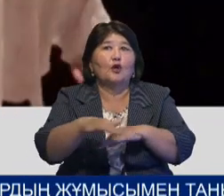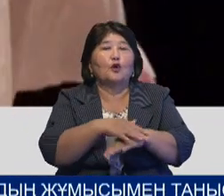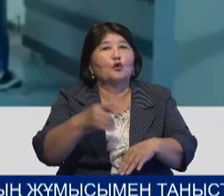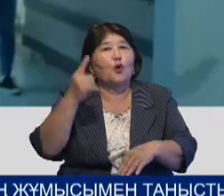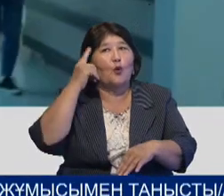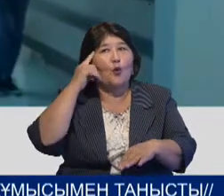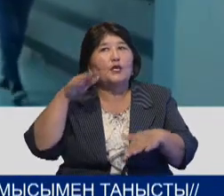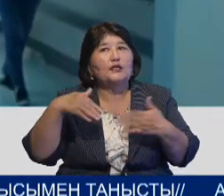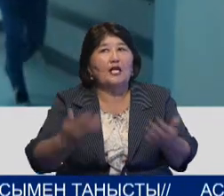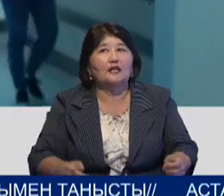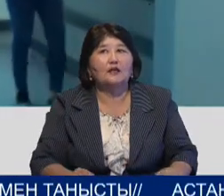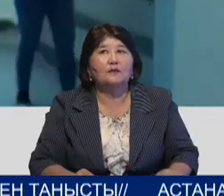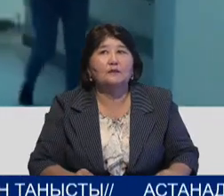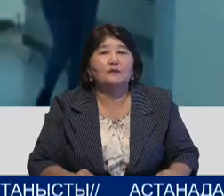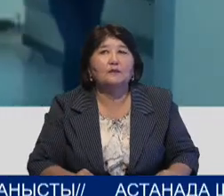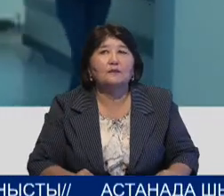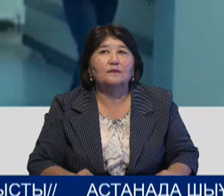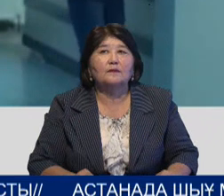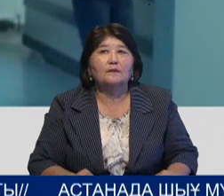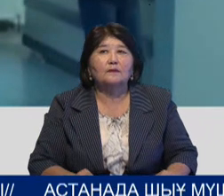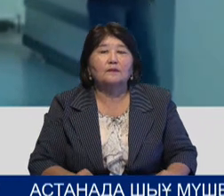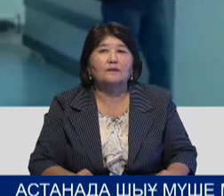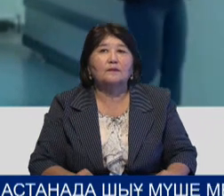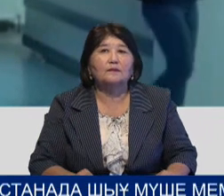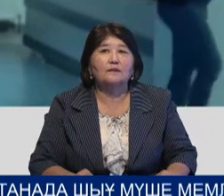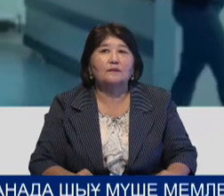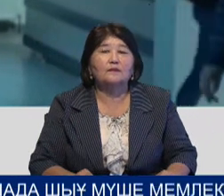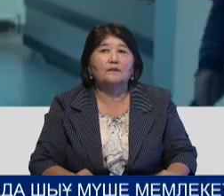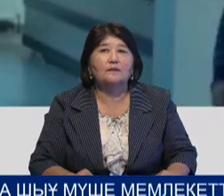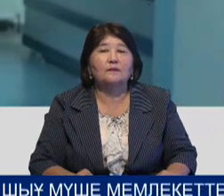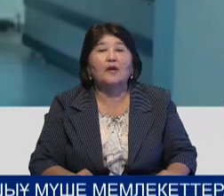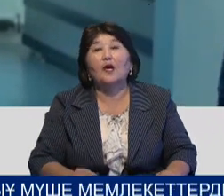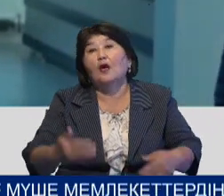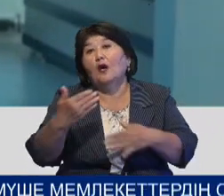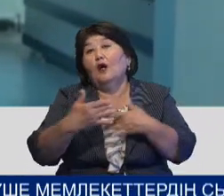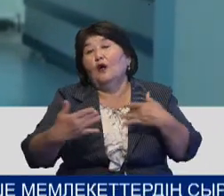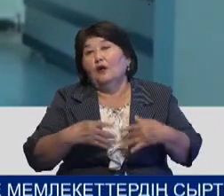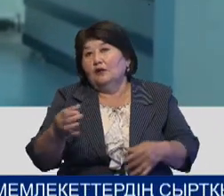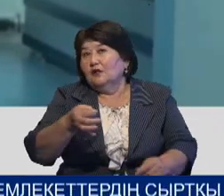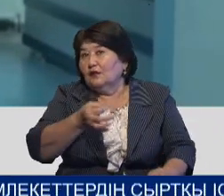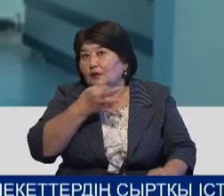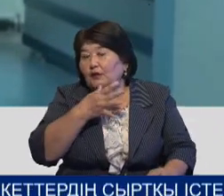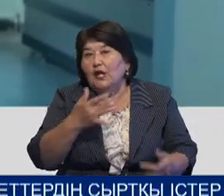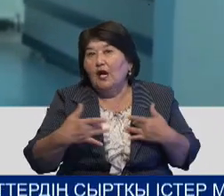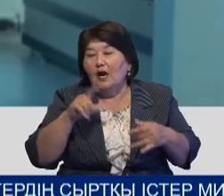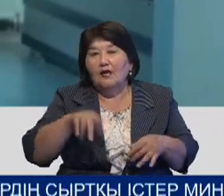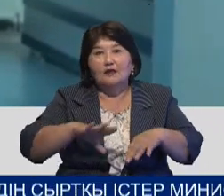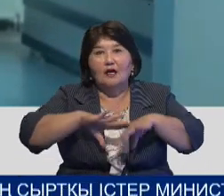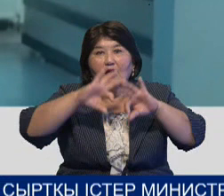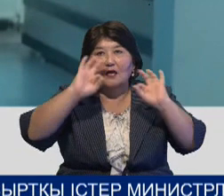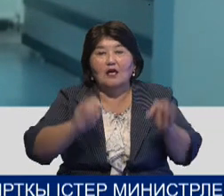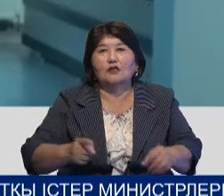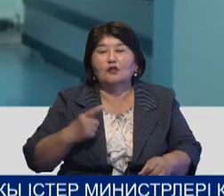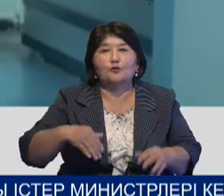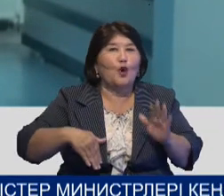ой салды. Түрік дүниесіне бүтін шейлер іздеймін мен. Қойылым көңілімізден шықты. Әртістердің кәсіби